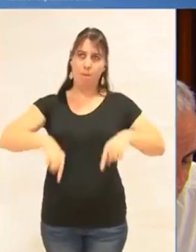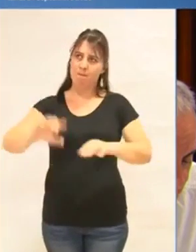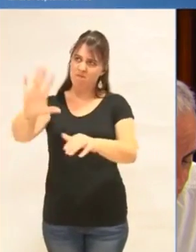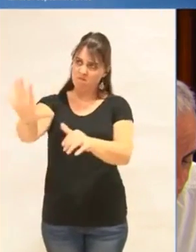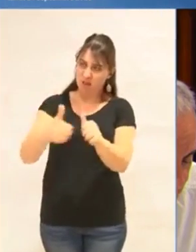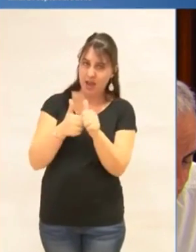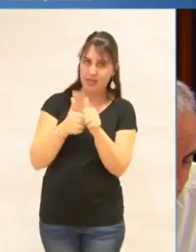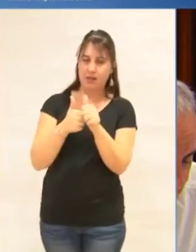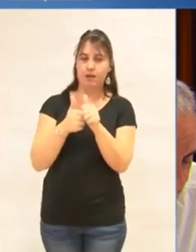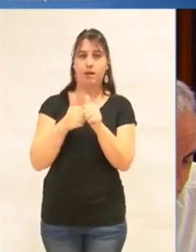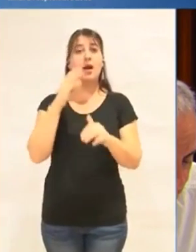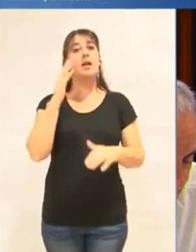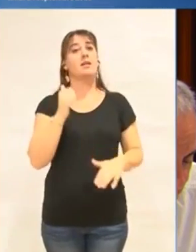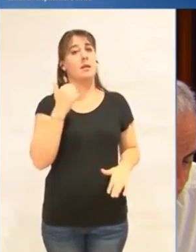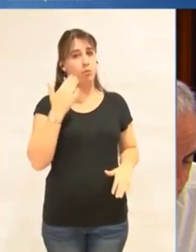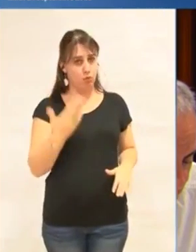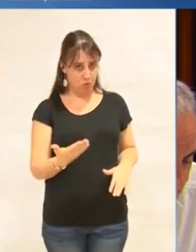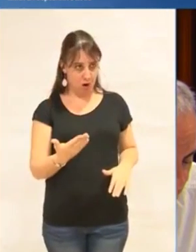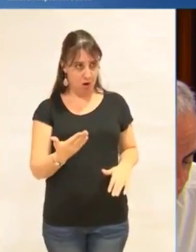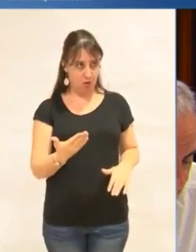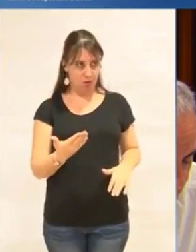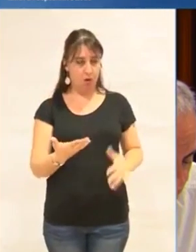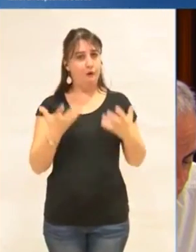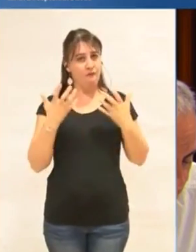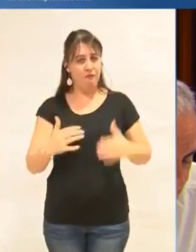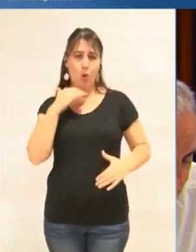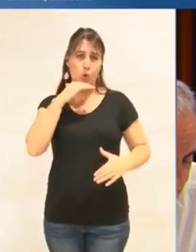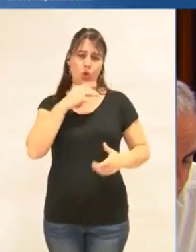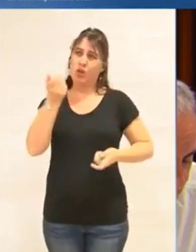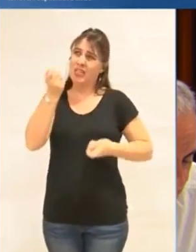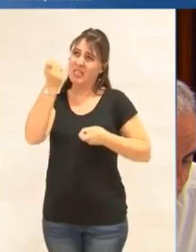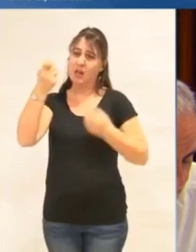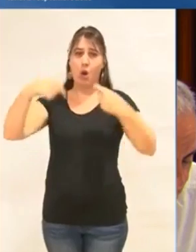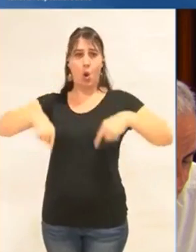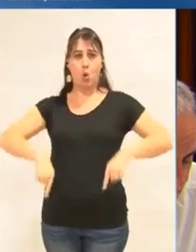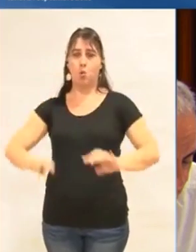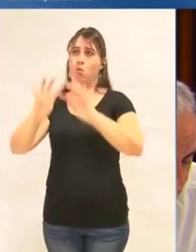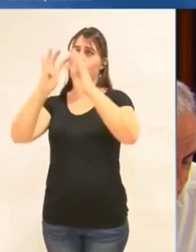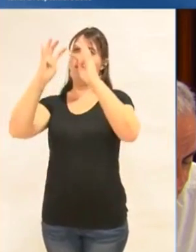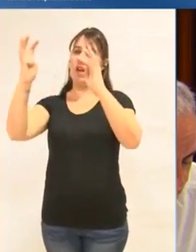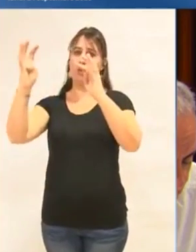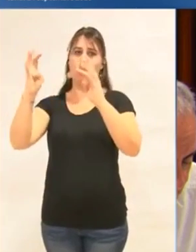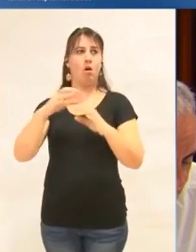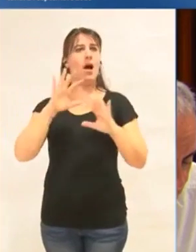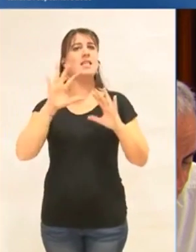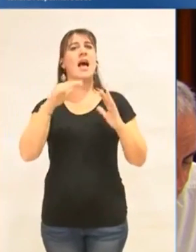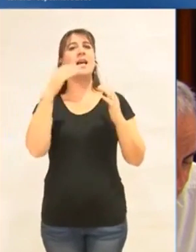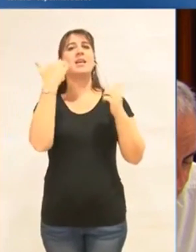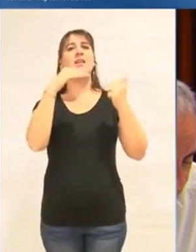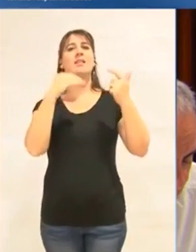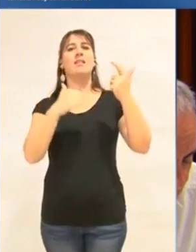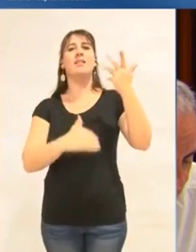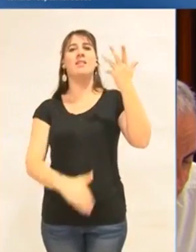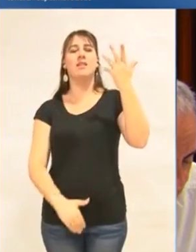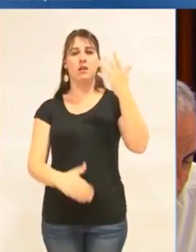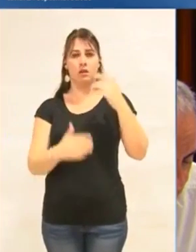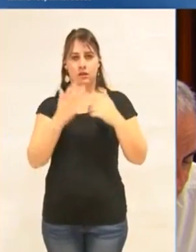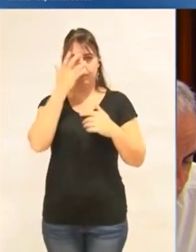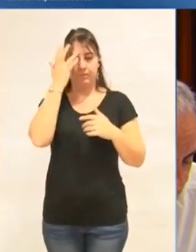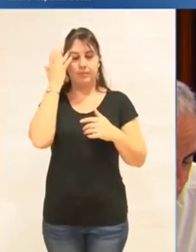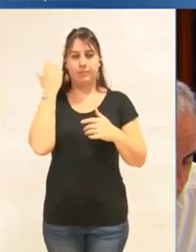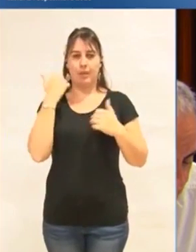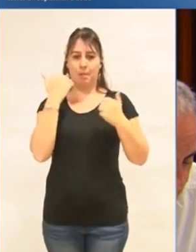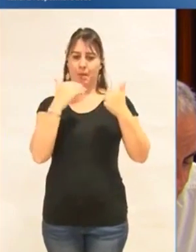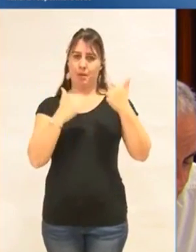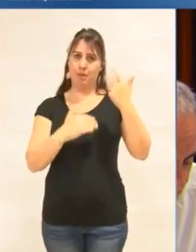C'est pourquoi nous demandons avec insistance et urgence que le gouvernement, on reprend les 5 points que j'ai évoqués, ces signes et